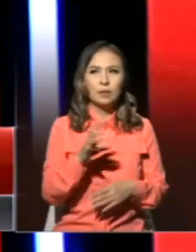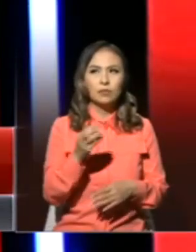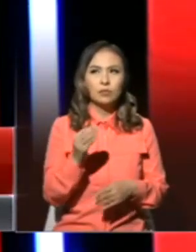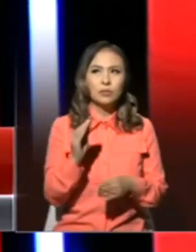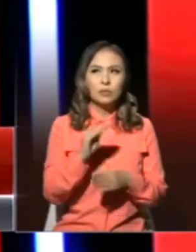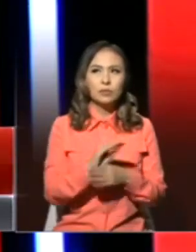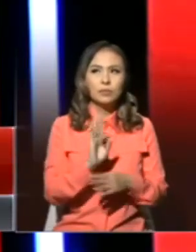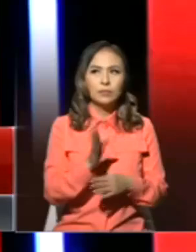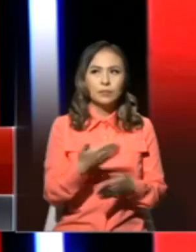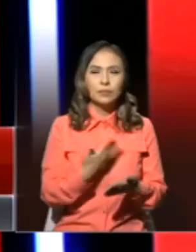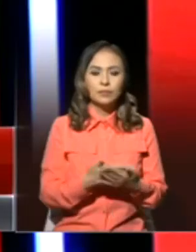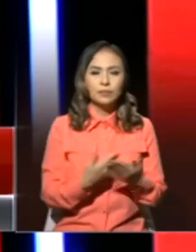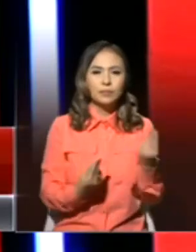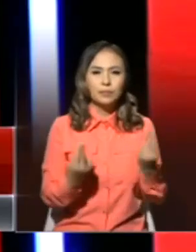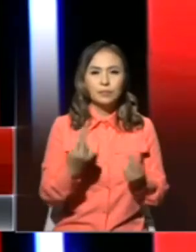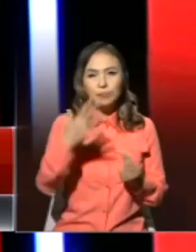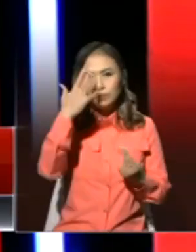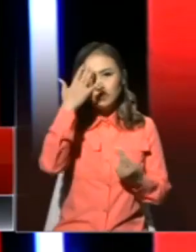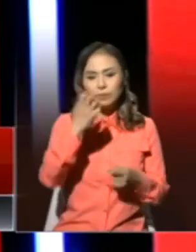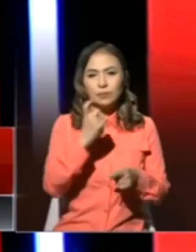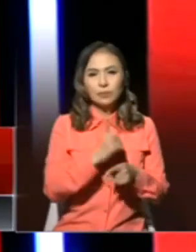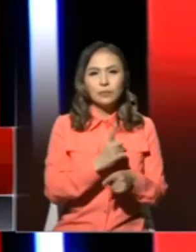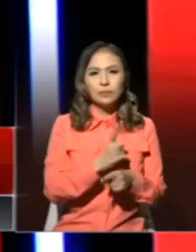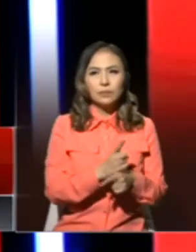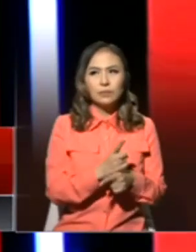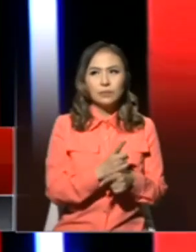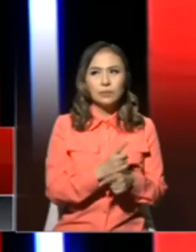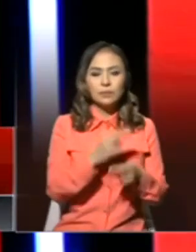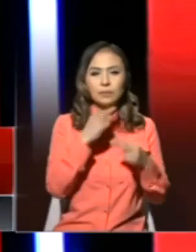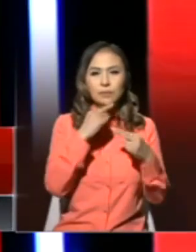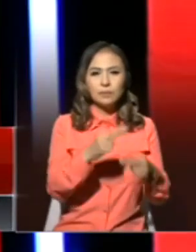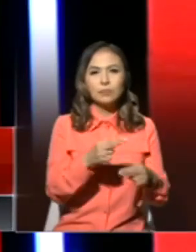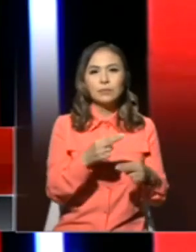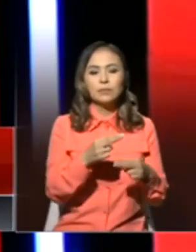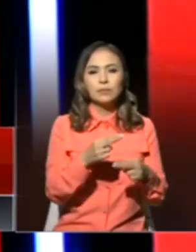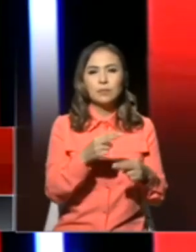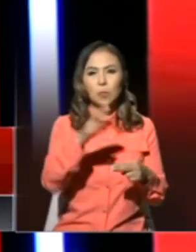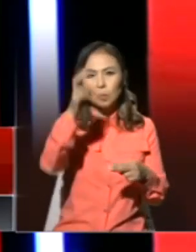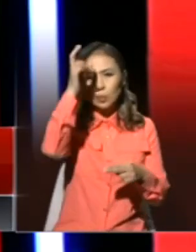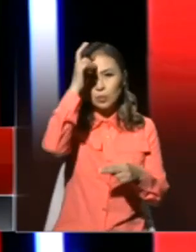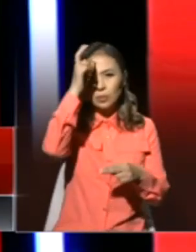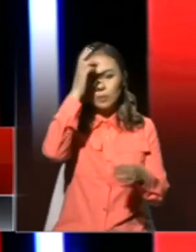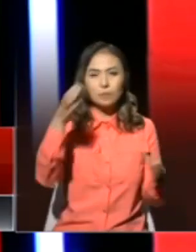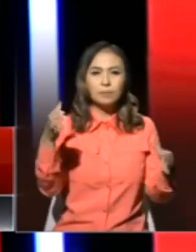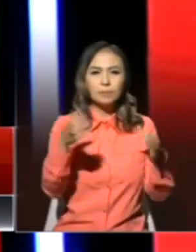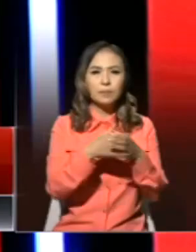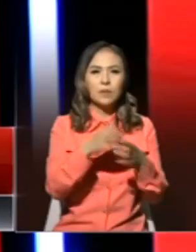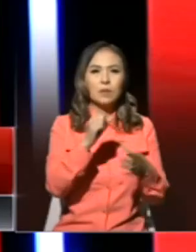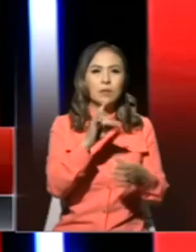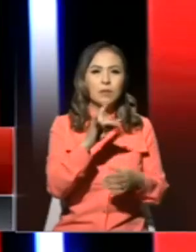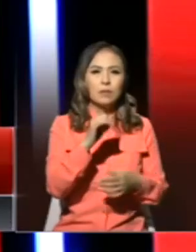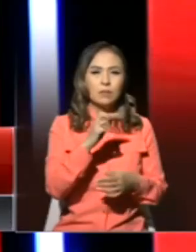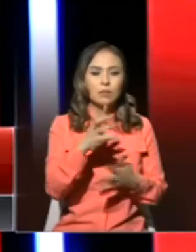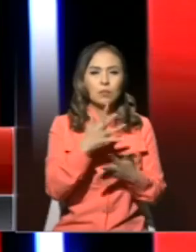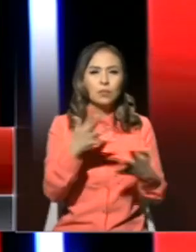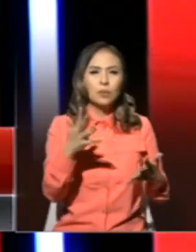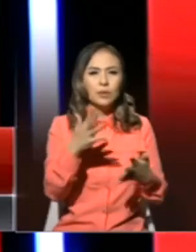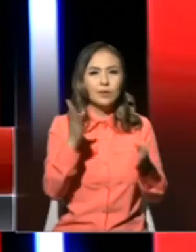жауып тастадық дедік. Мінекей құмар ойындар тыйым салынған мемлекеттер назарларыңызда. Түркия, Біріккен Араб Әмірліктері, көбісі ислам